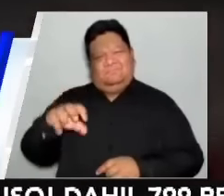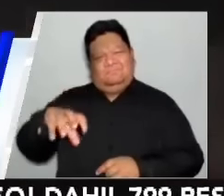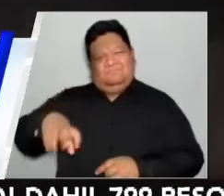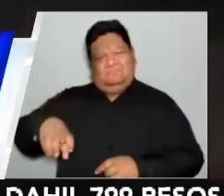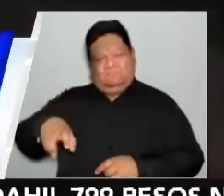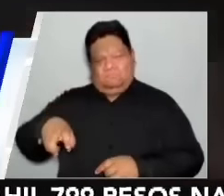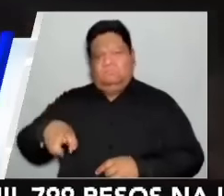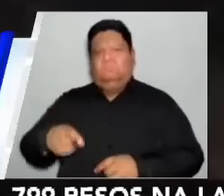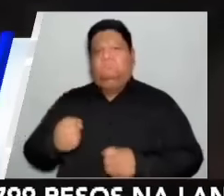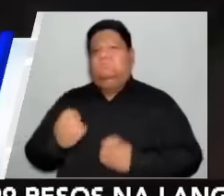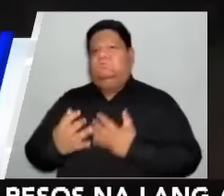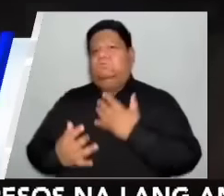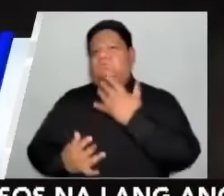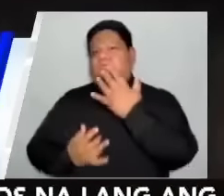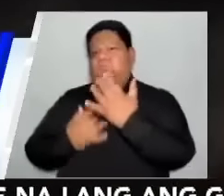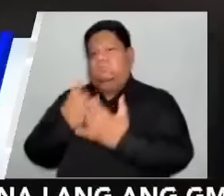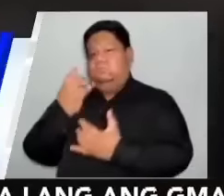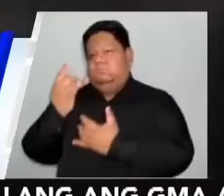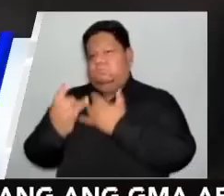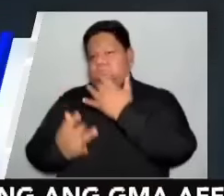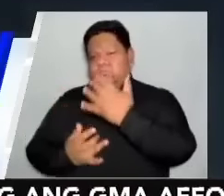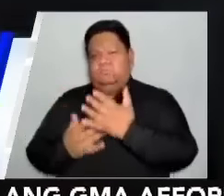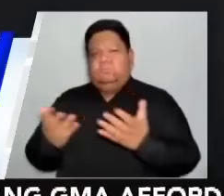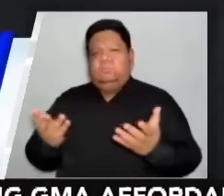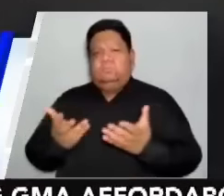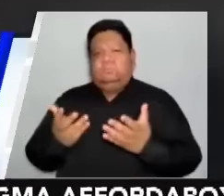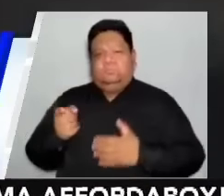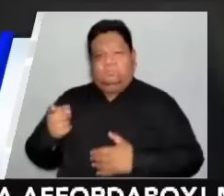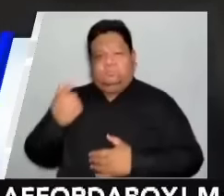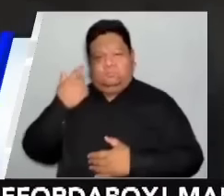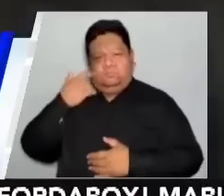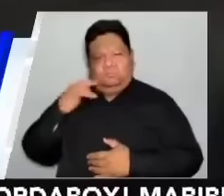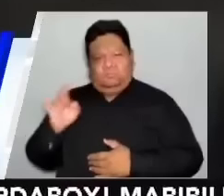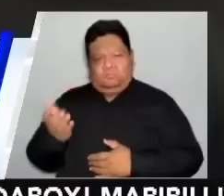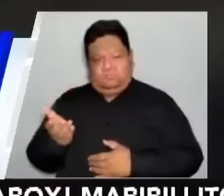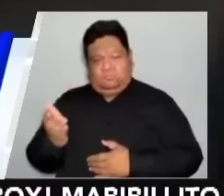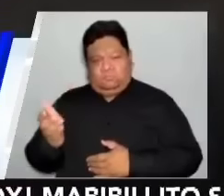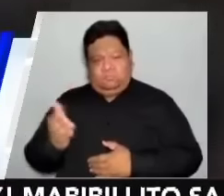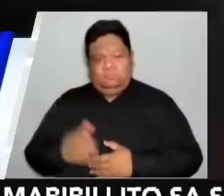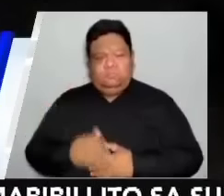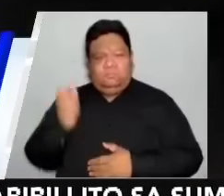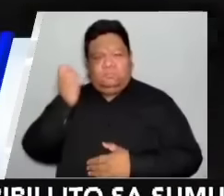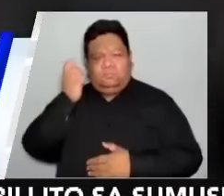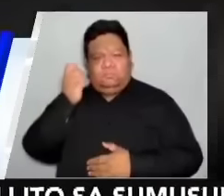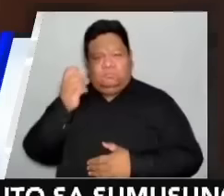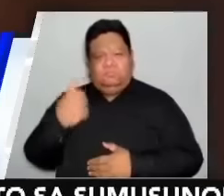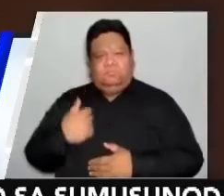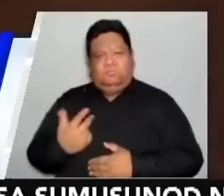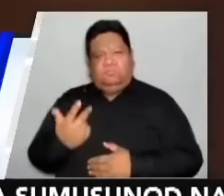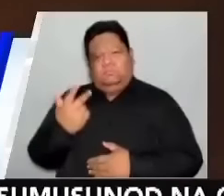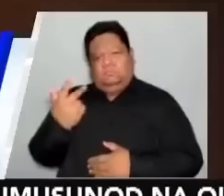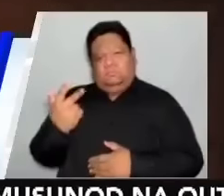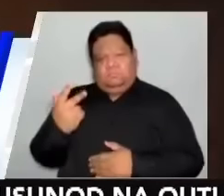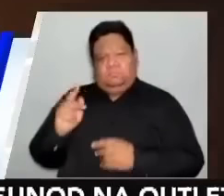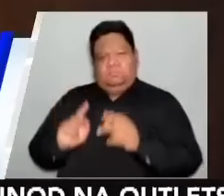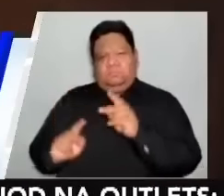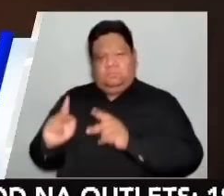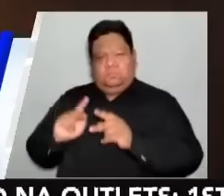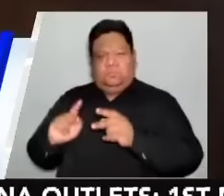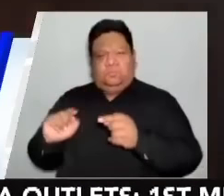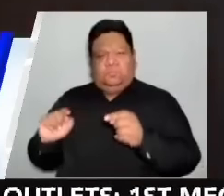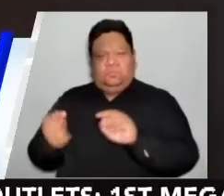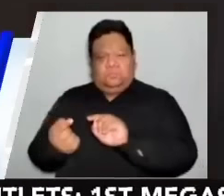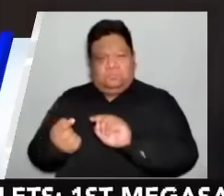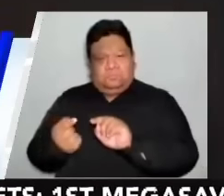kuryente bago ang sunog tatlong tauhan ng tindahan ng sugatan Inaalam ng bfp kung iligal na